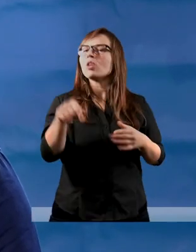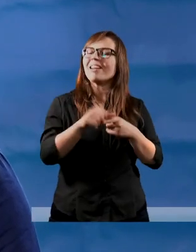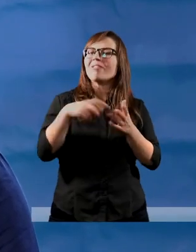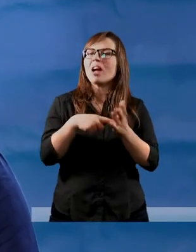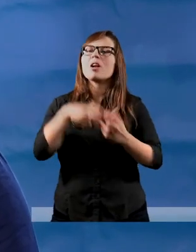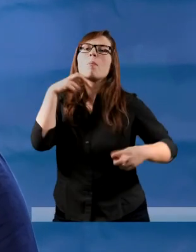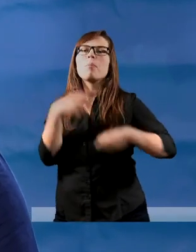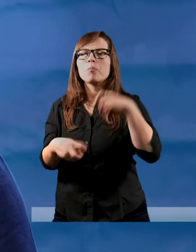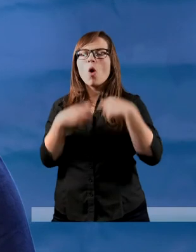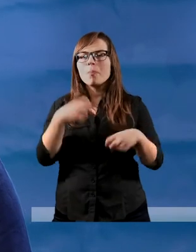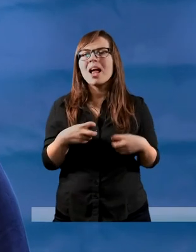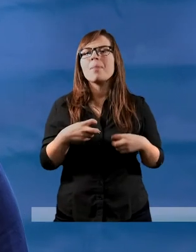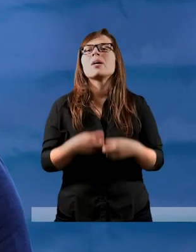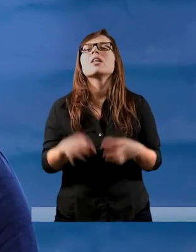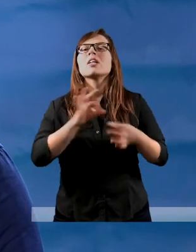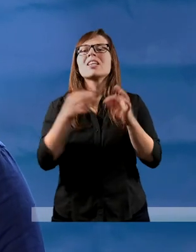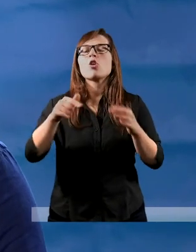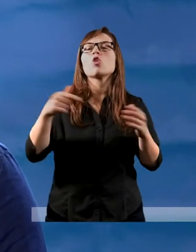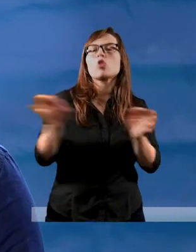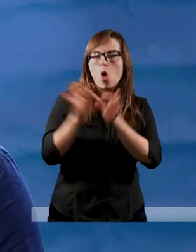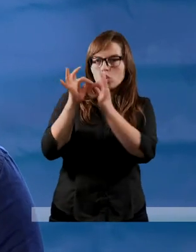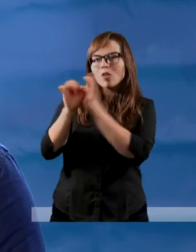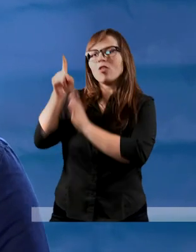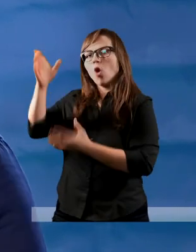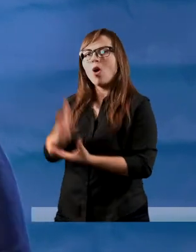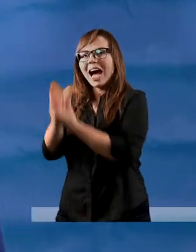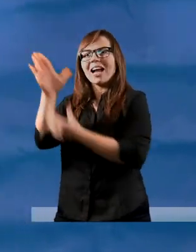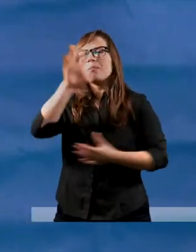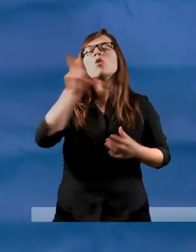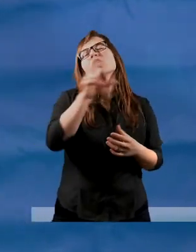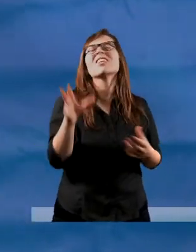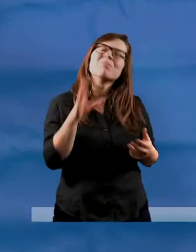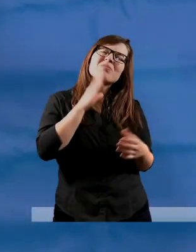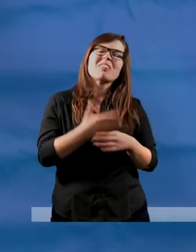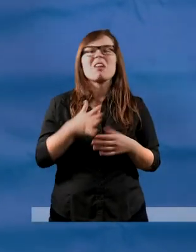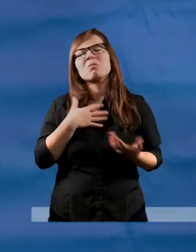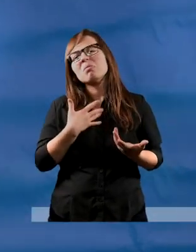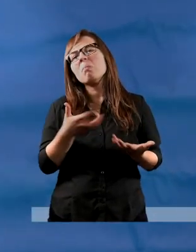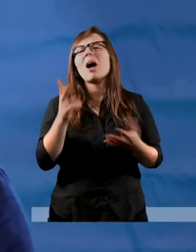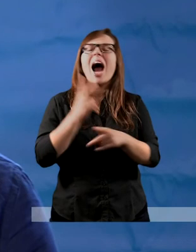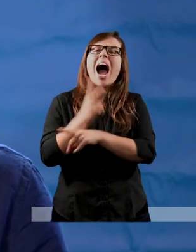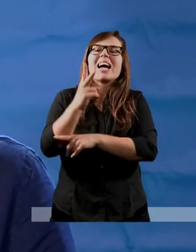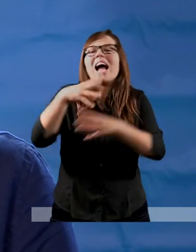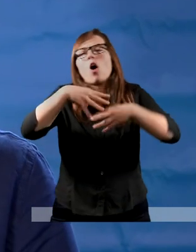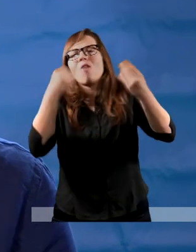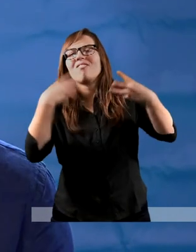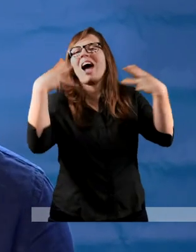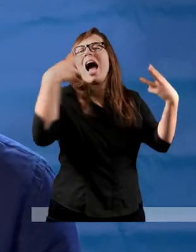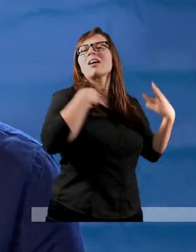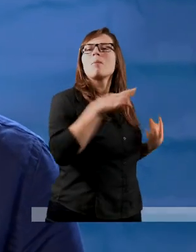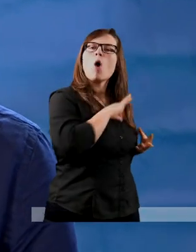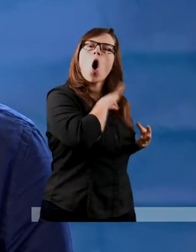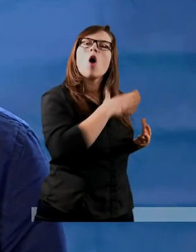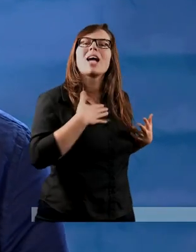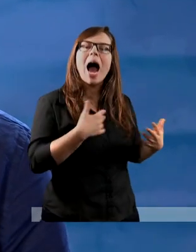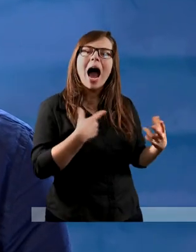problem. Czy zastosować się do rady Bożej, czy może dalej być sportowcem i jakoś tam moją karierę rozwijać, potem